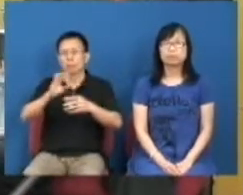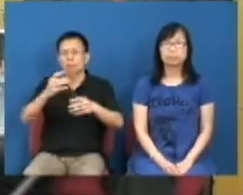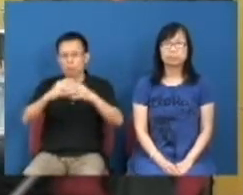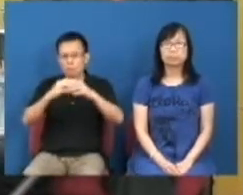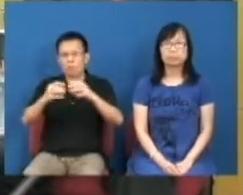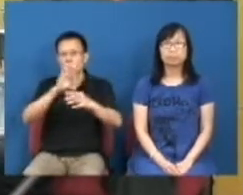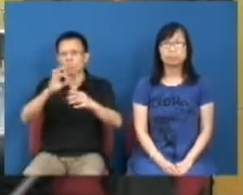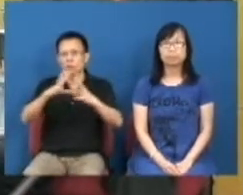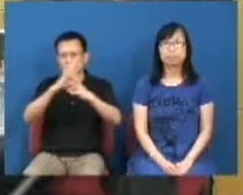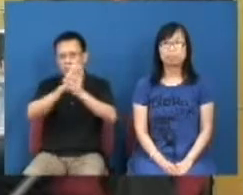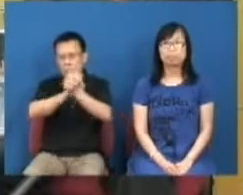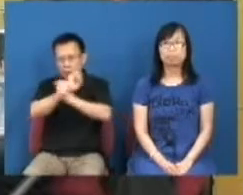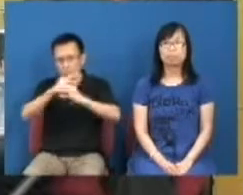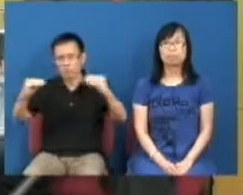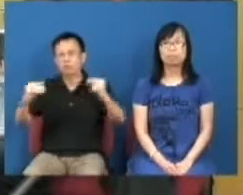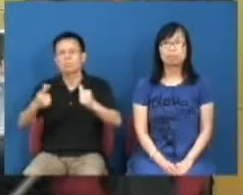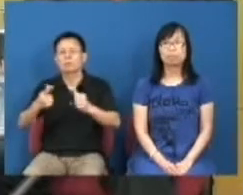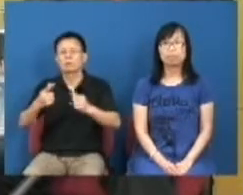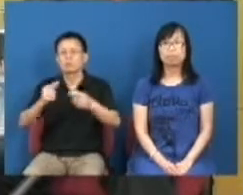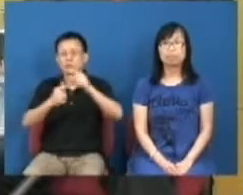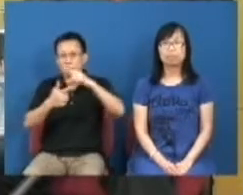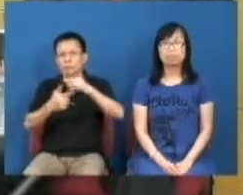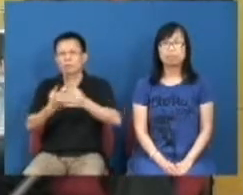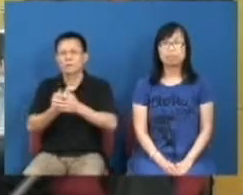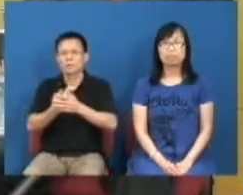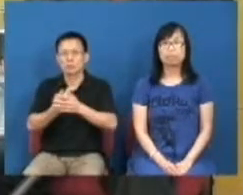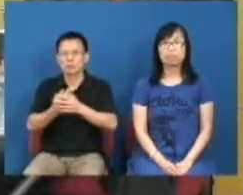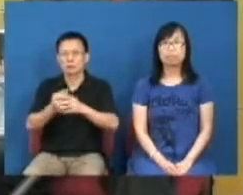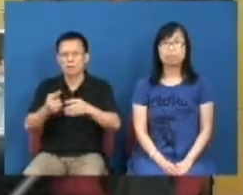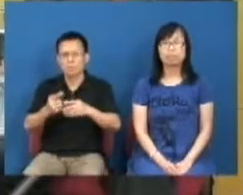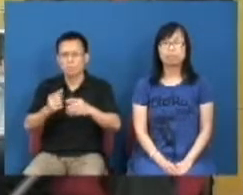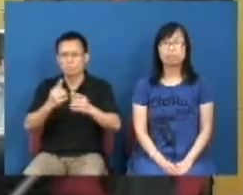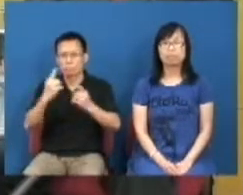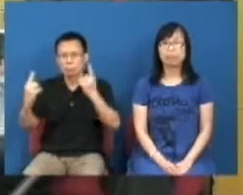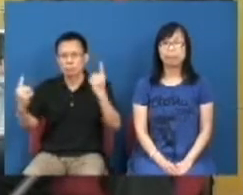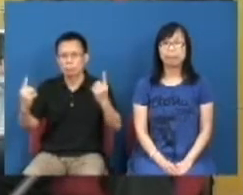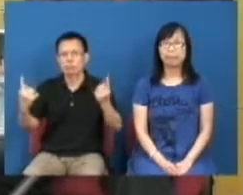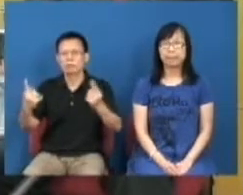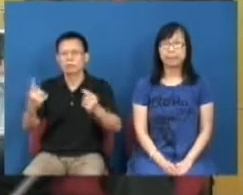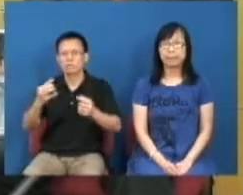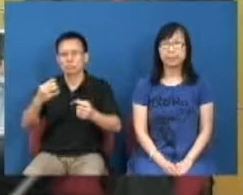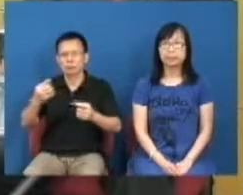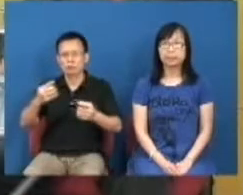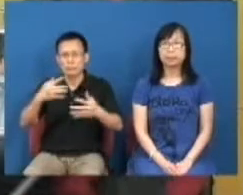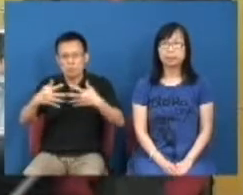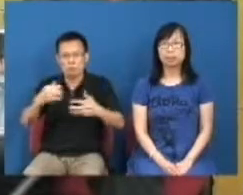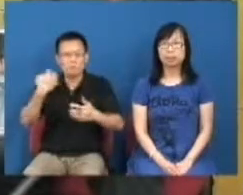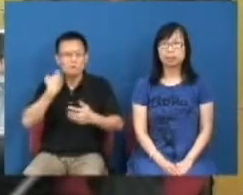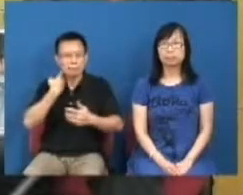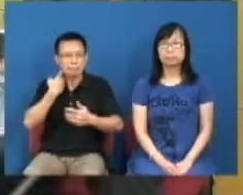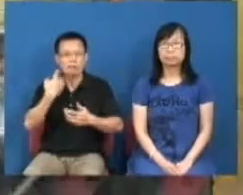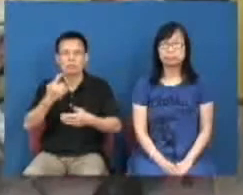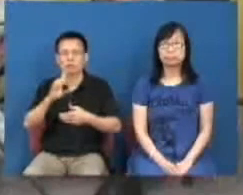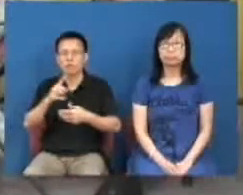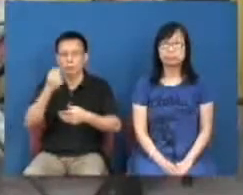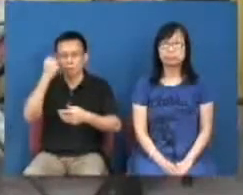嗯， 有得傾先得㗎。咁但係亦都大家雙方都對一件事咁執着嘅時候。冇人會無端